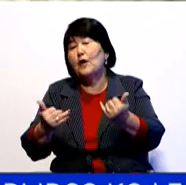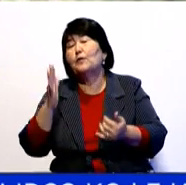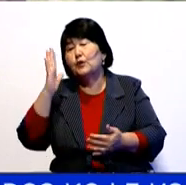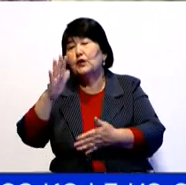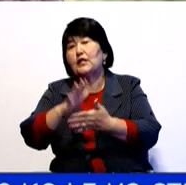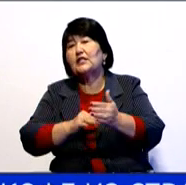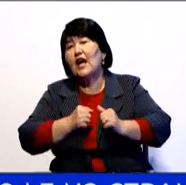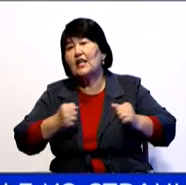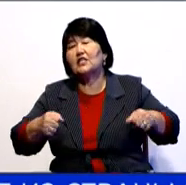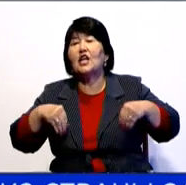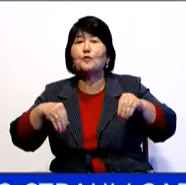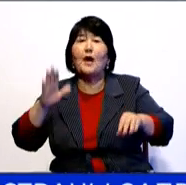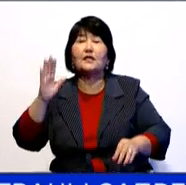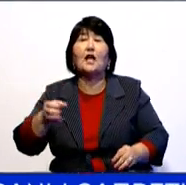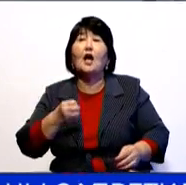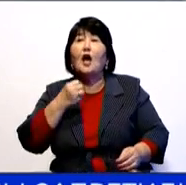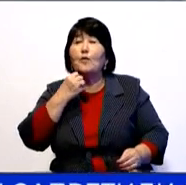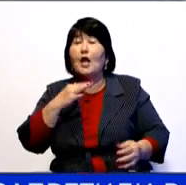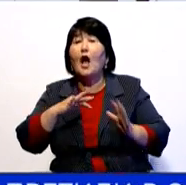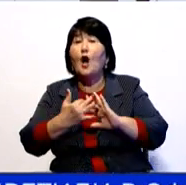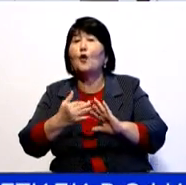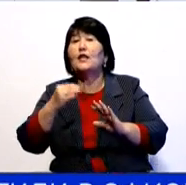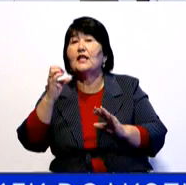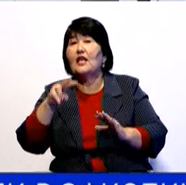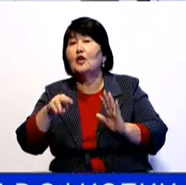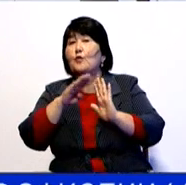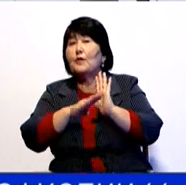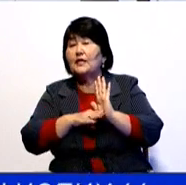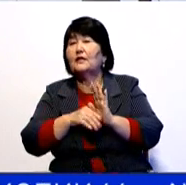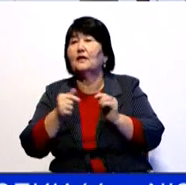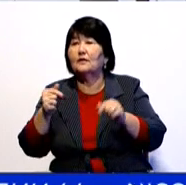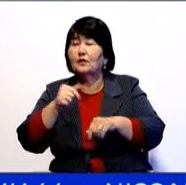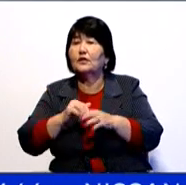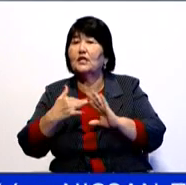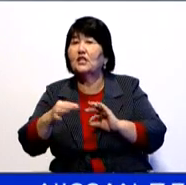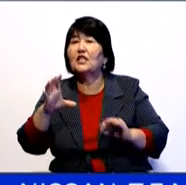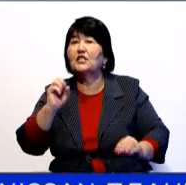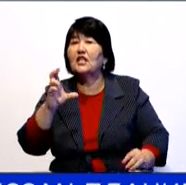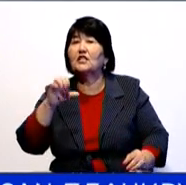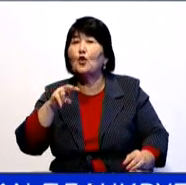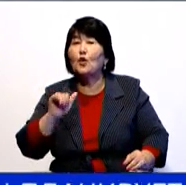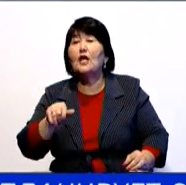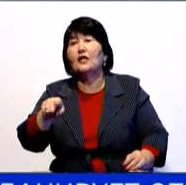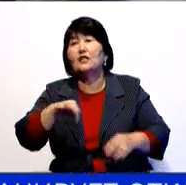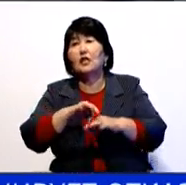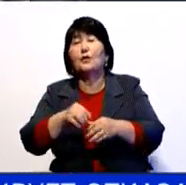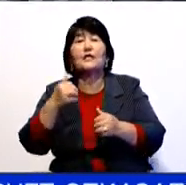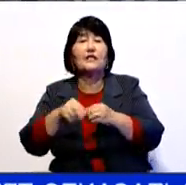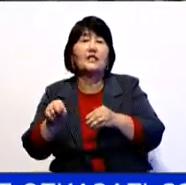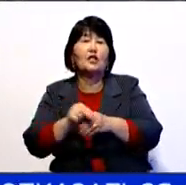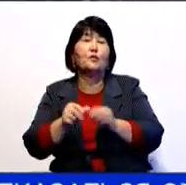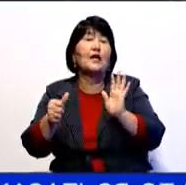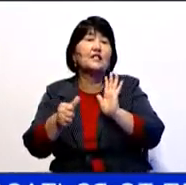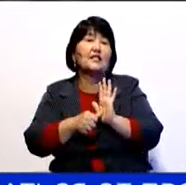дальше расширять посевы. Блага программы АУ Ельбесыга реально ощущают и жители поселка Сексиуль. Здесь проведен средний ремонт